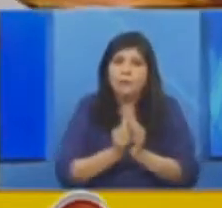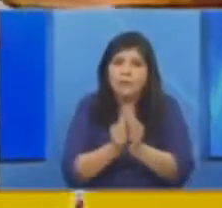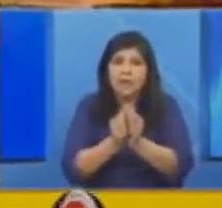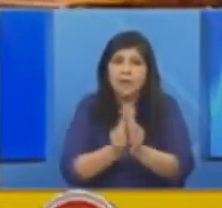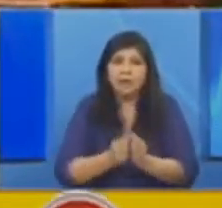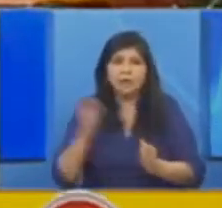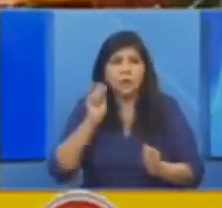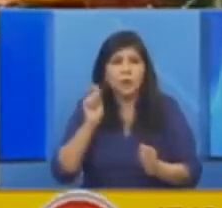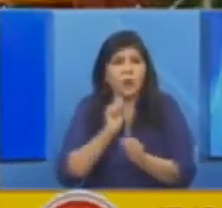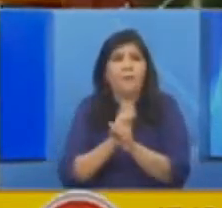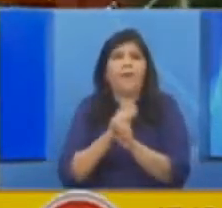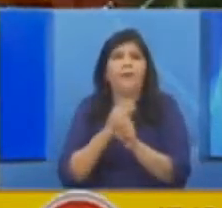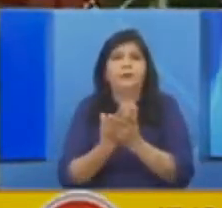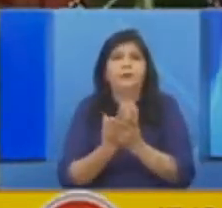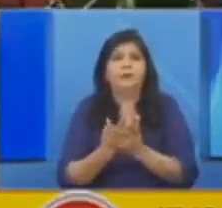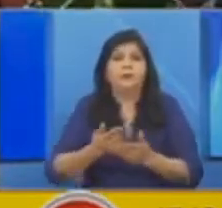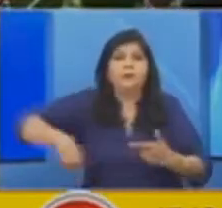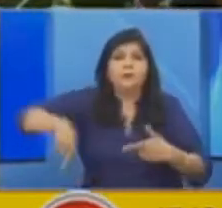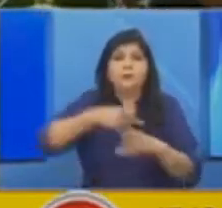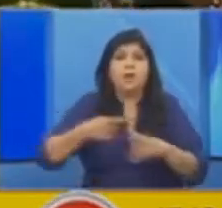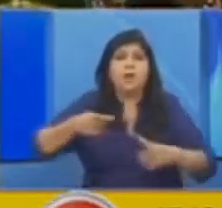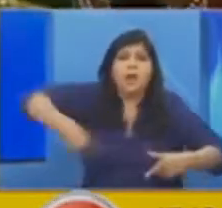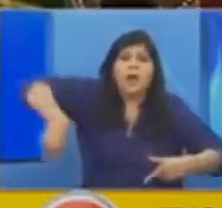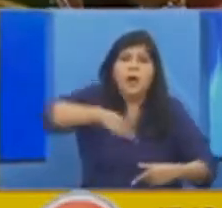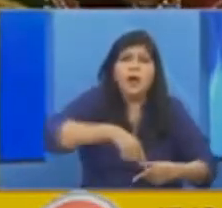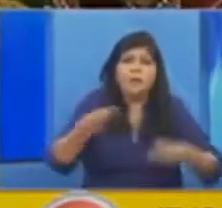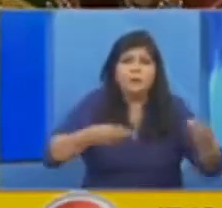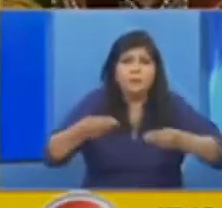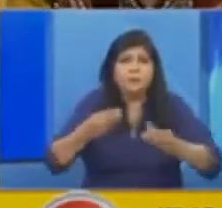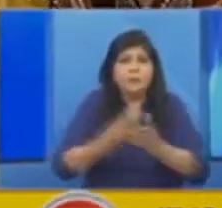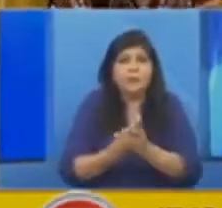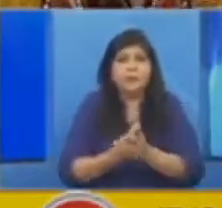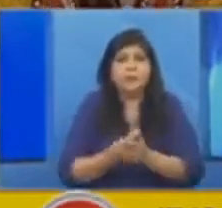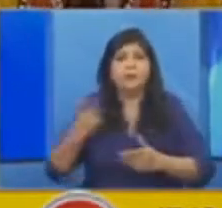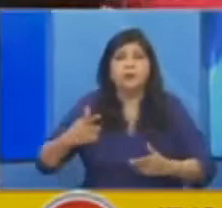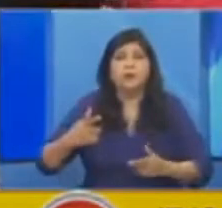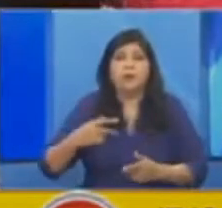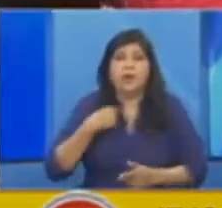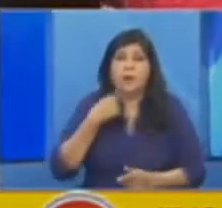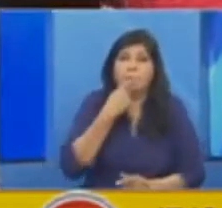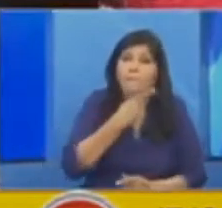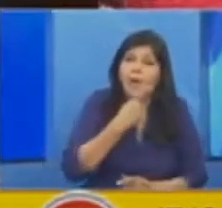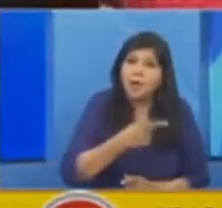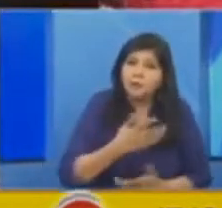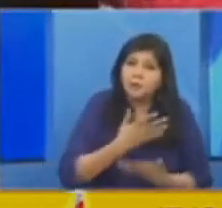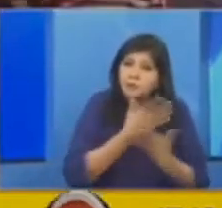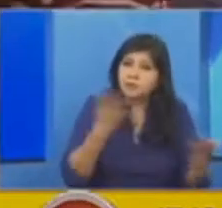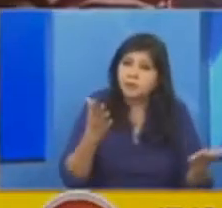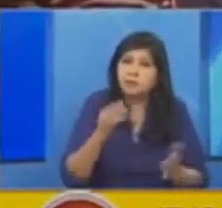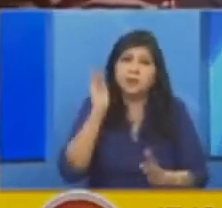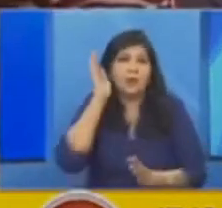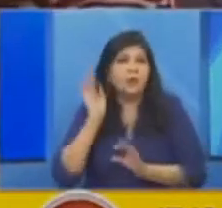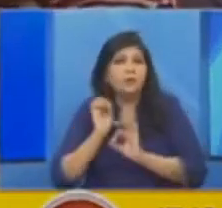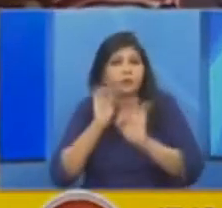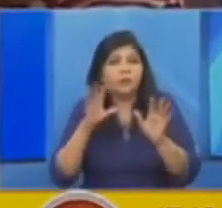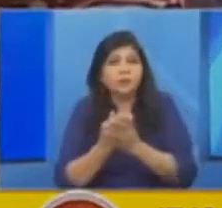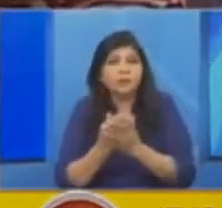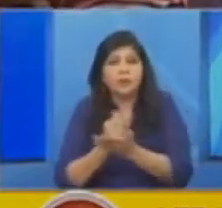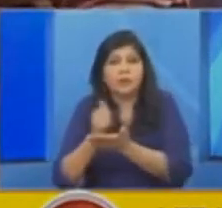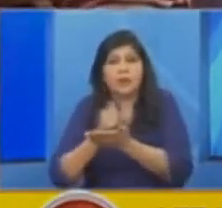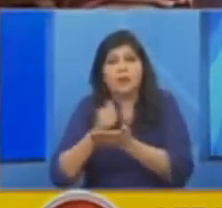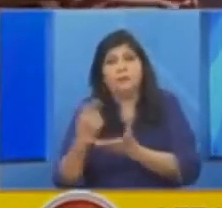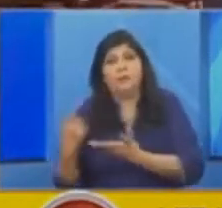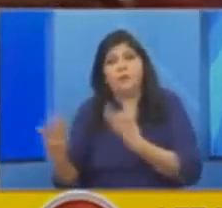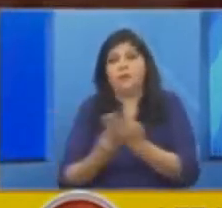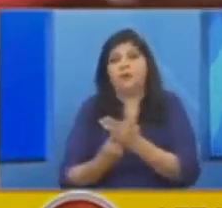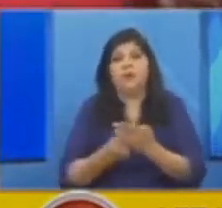अब सभी के लिए लोकल खिलोनों के लिए वोकल होने का समय है आईए हम